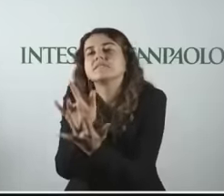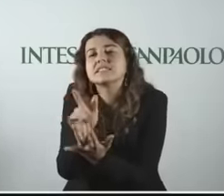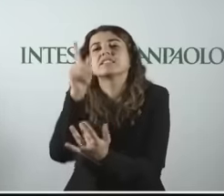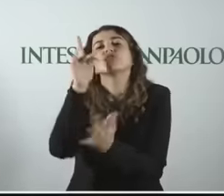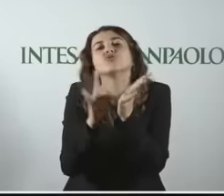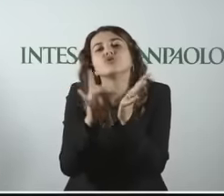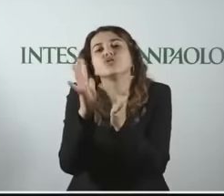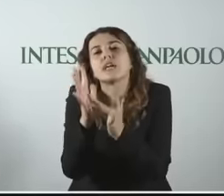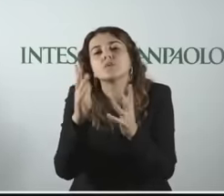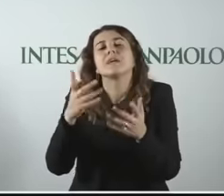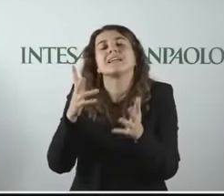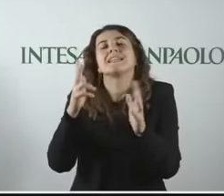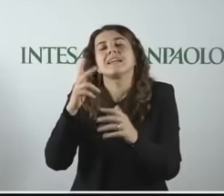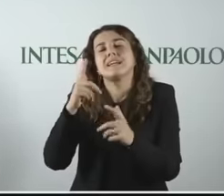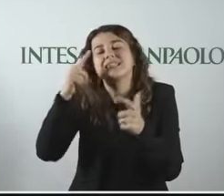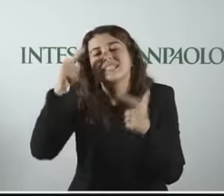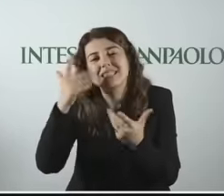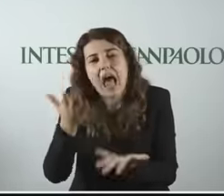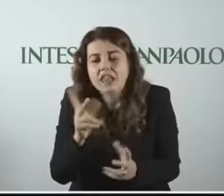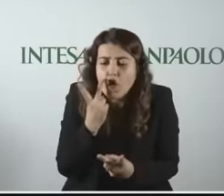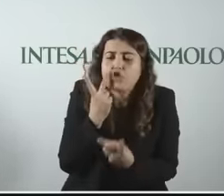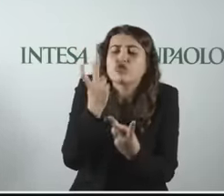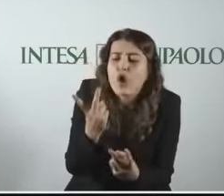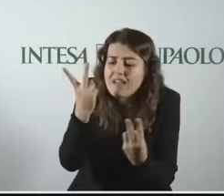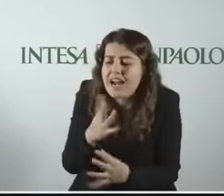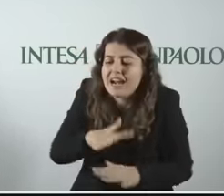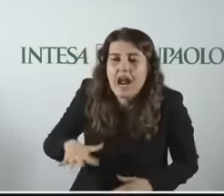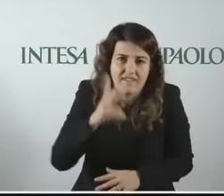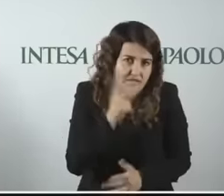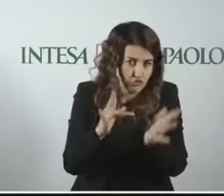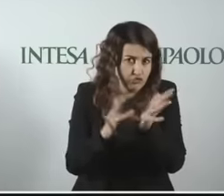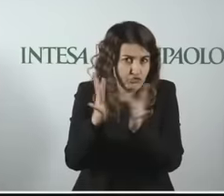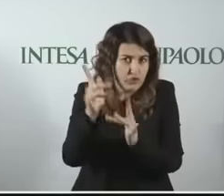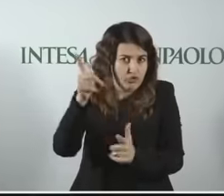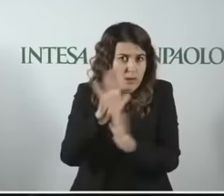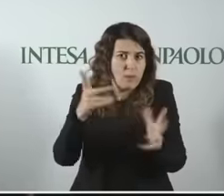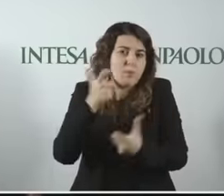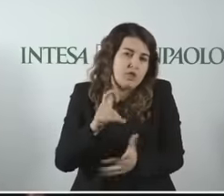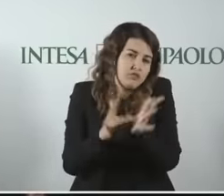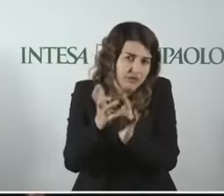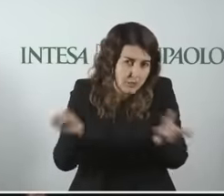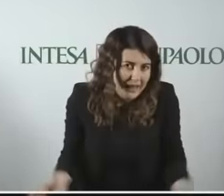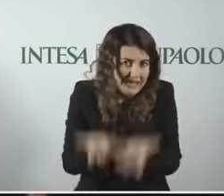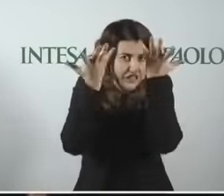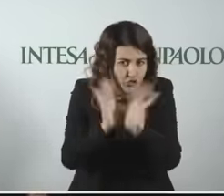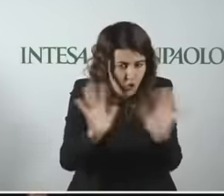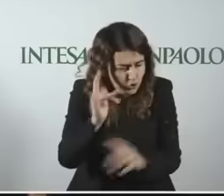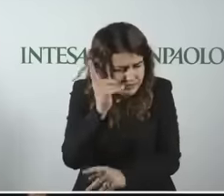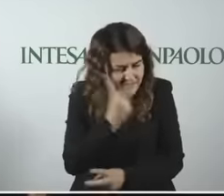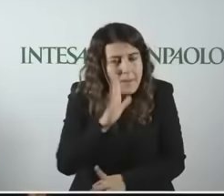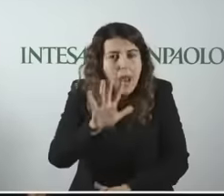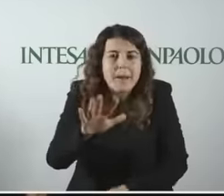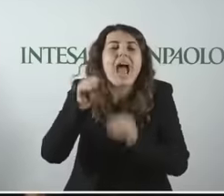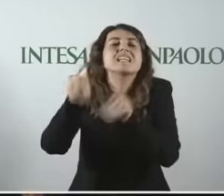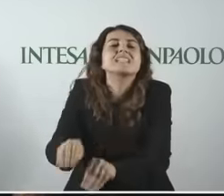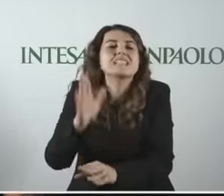ma proprio andarlo a trovare fisicamente certo a Gerusalemme Gesù non c'è più perché è risorto va bene però è stato sepolto